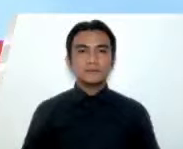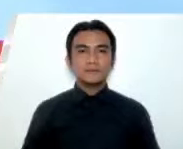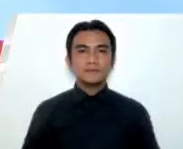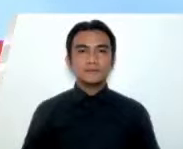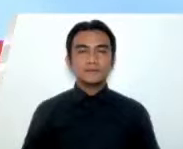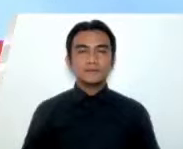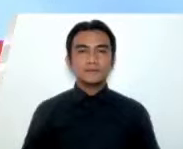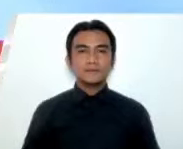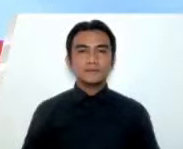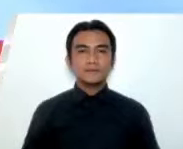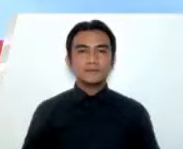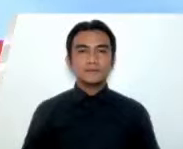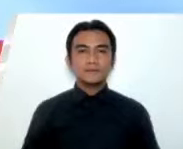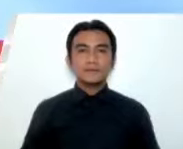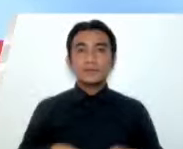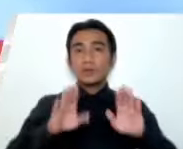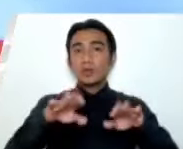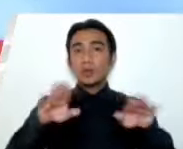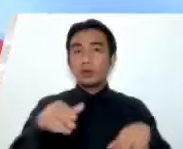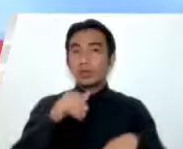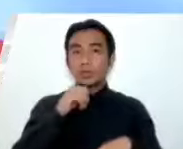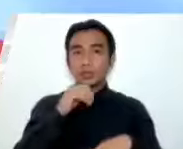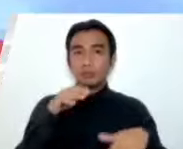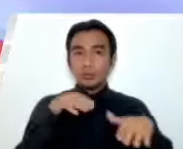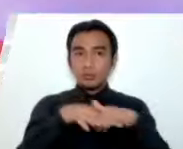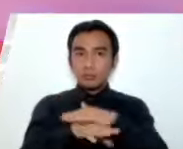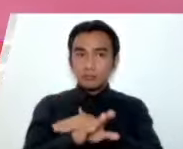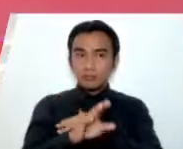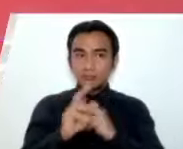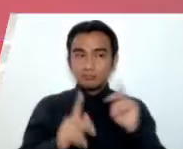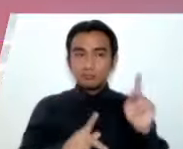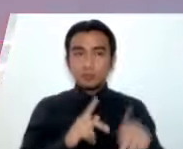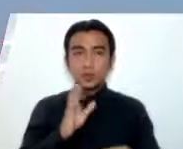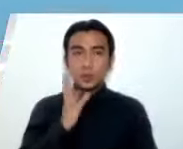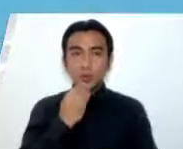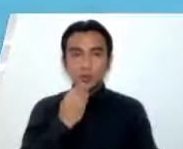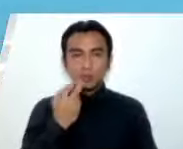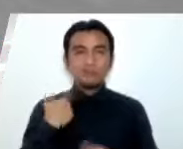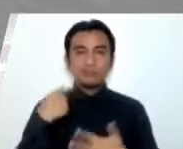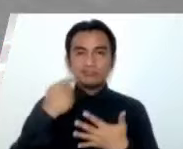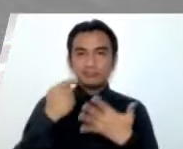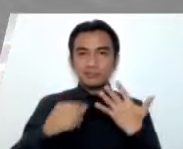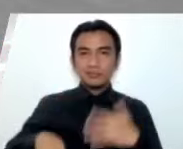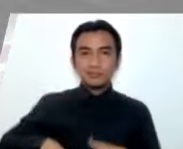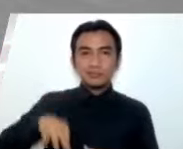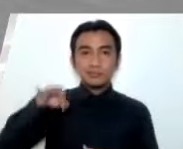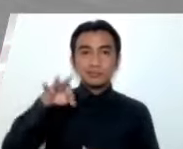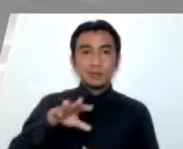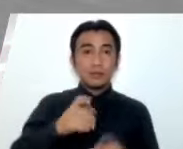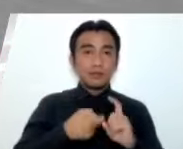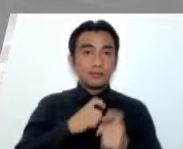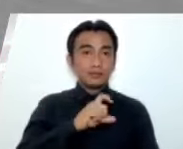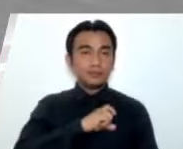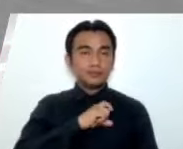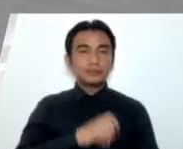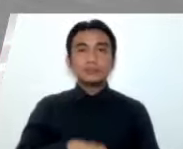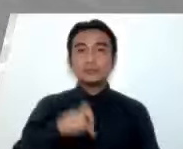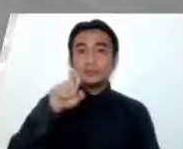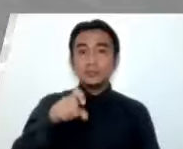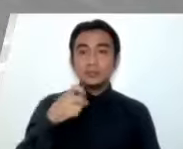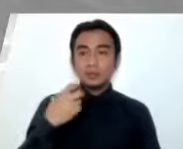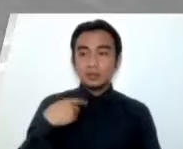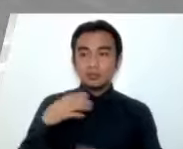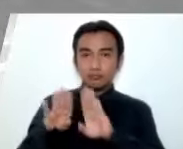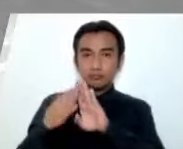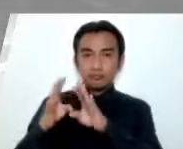Para hindi mapasok ang inyong bahay ng kung sino-sino, narito ang tips ng kapulisan. Tiyaking gumagana ang lock ng mga pinto at